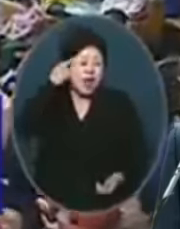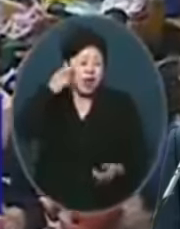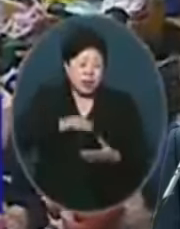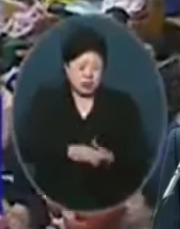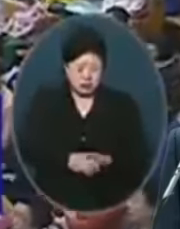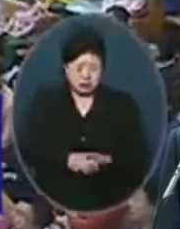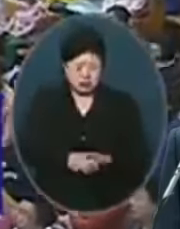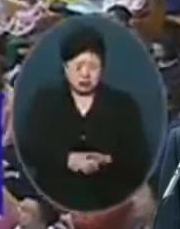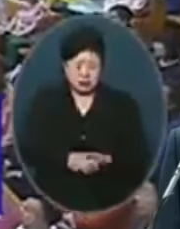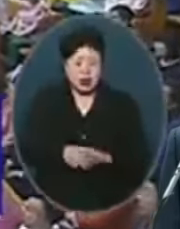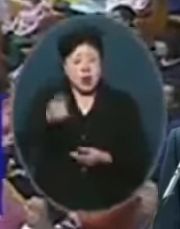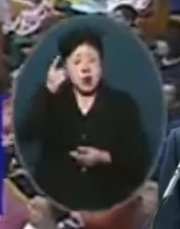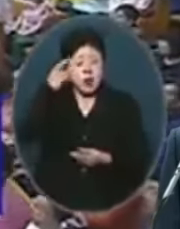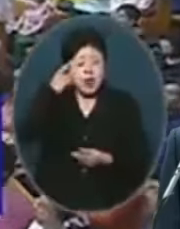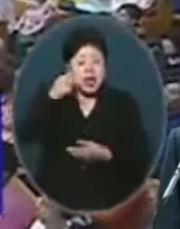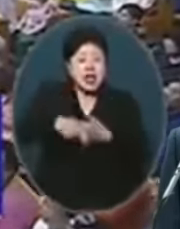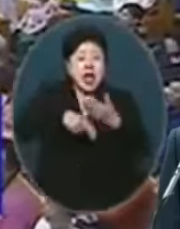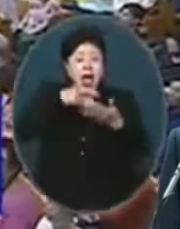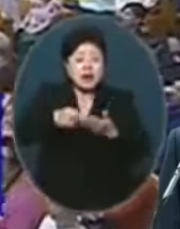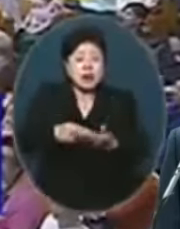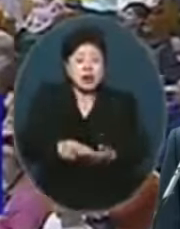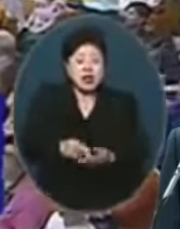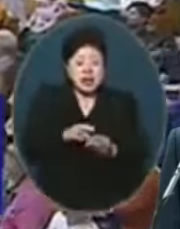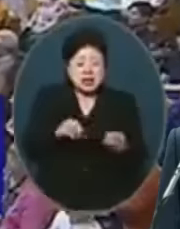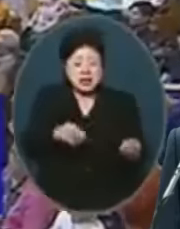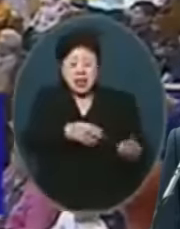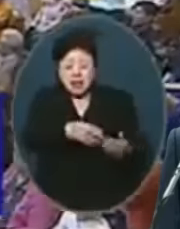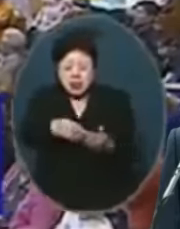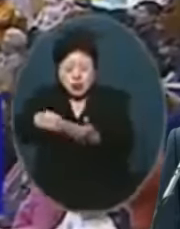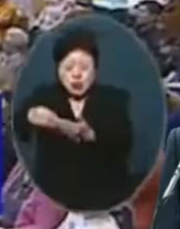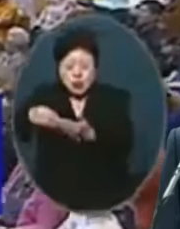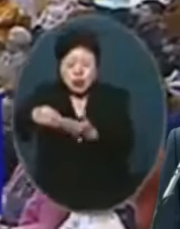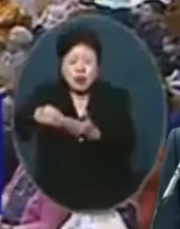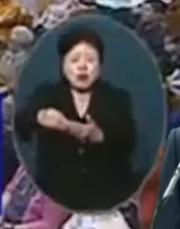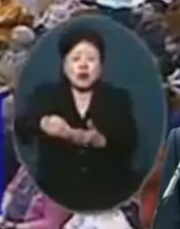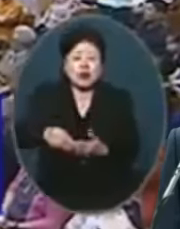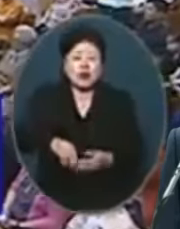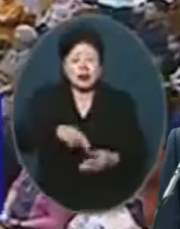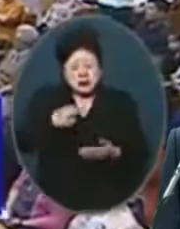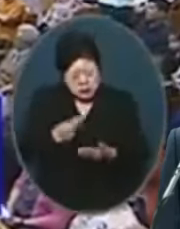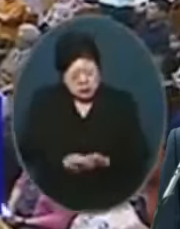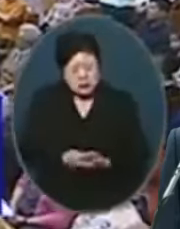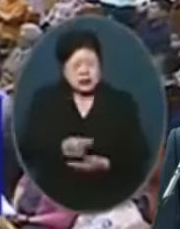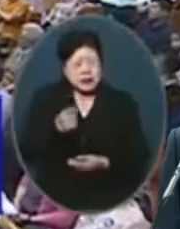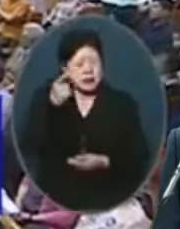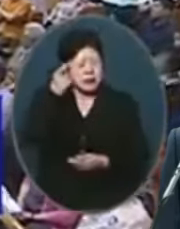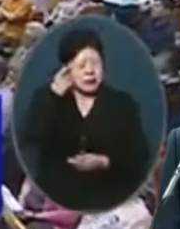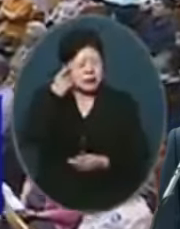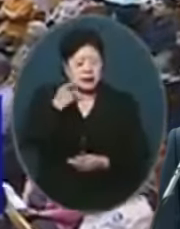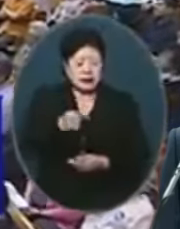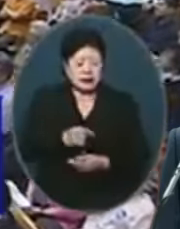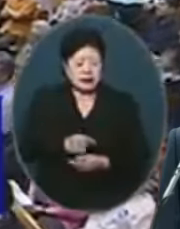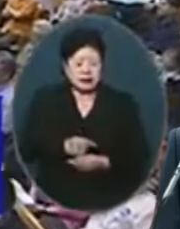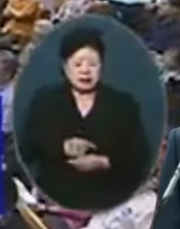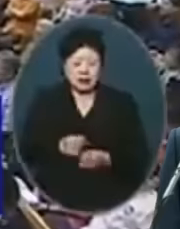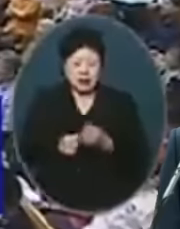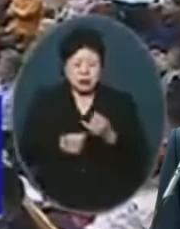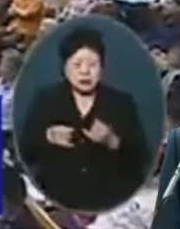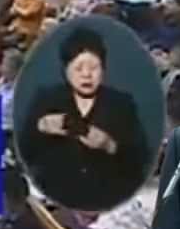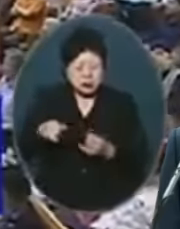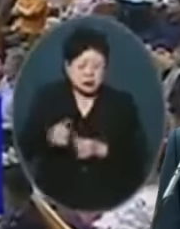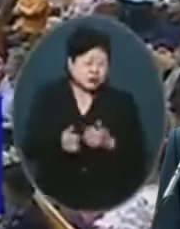것을 어찌하여 야훼가 우리를 그 땅으로 인도하여 칼에 쓰러지게 하는가. 우리 처자가